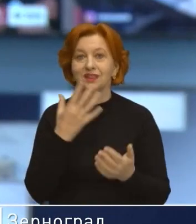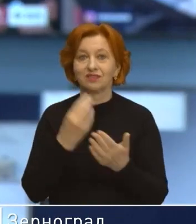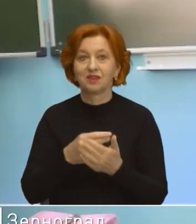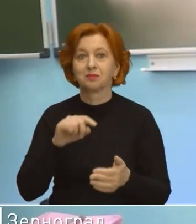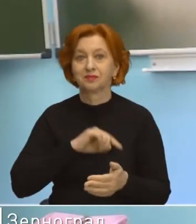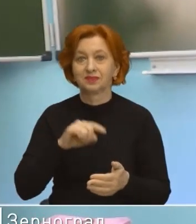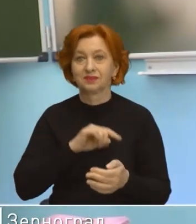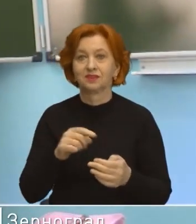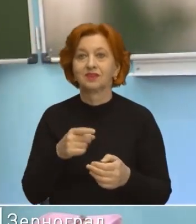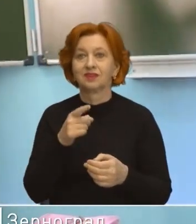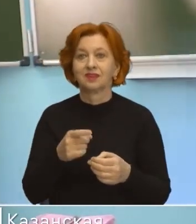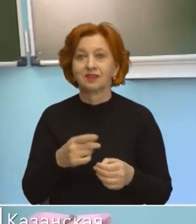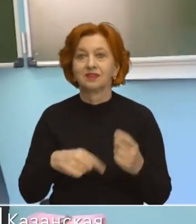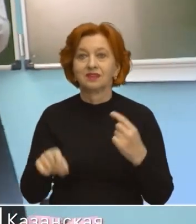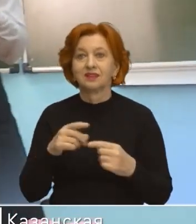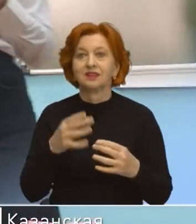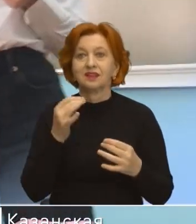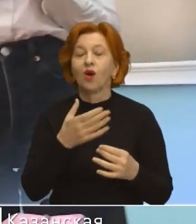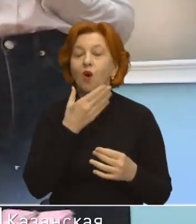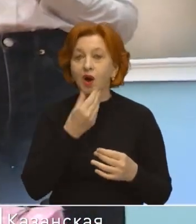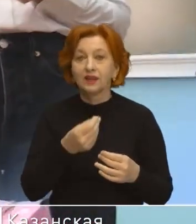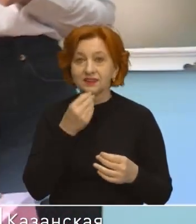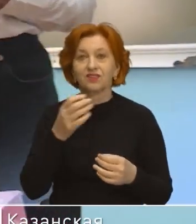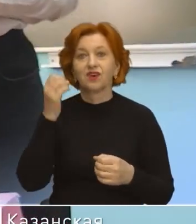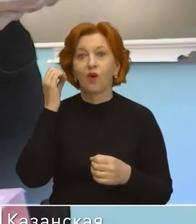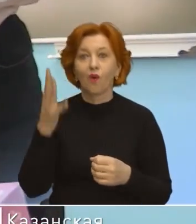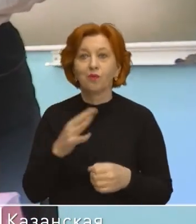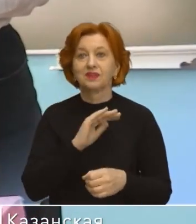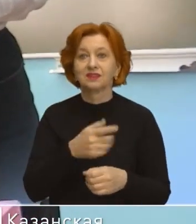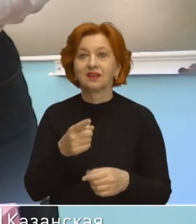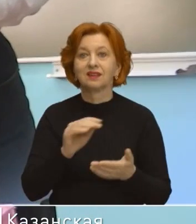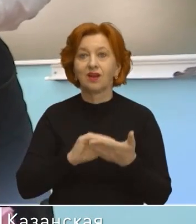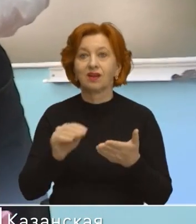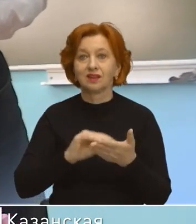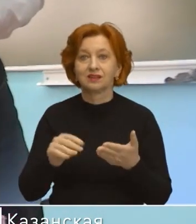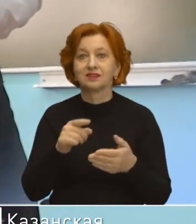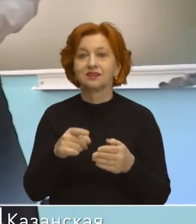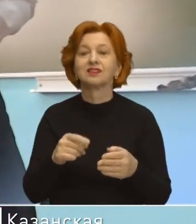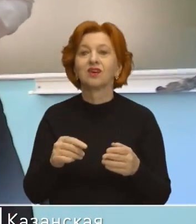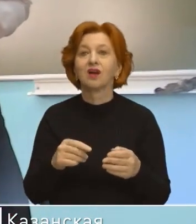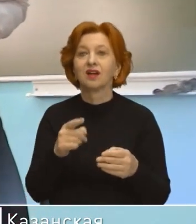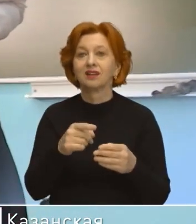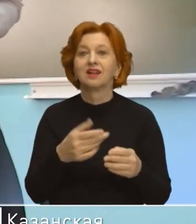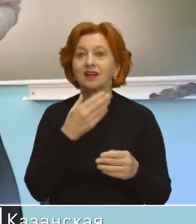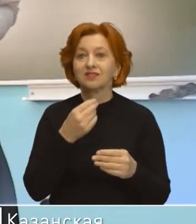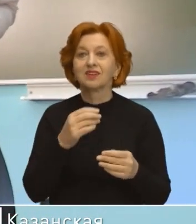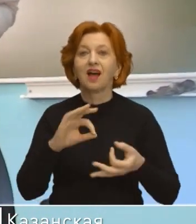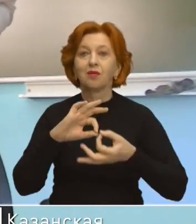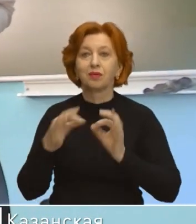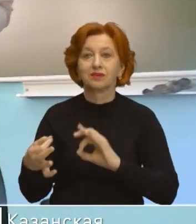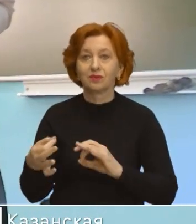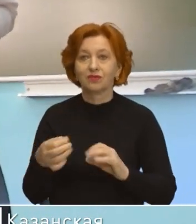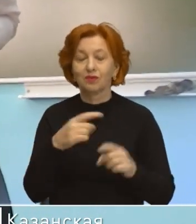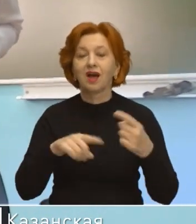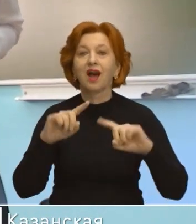аккаунтом. Умный, красивый, тихий. Вот теперь нужно тире поставить и образовать